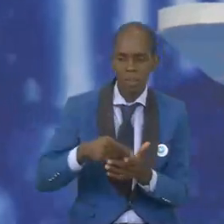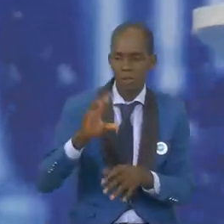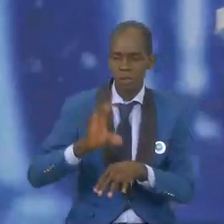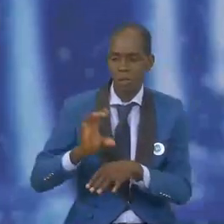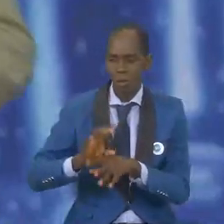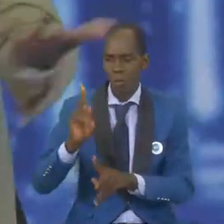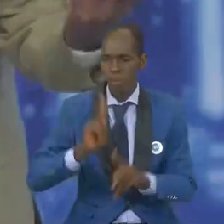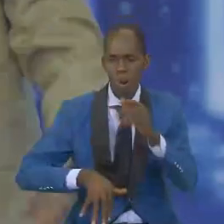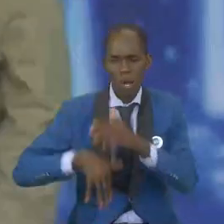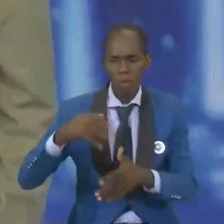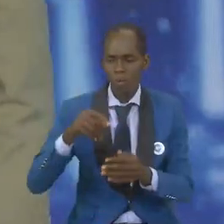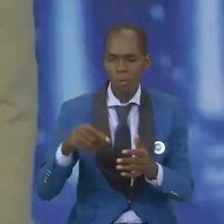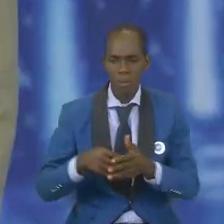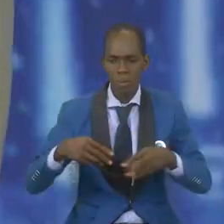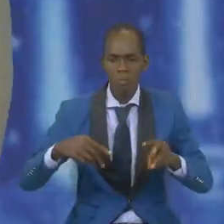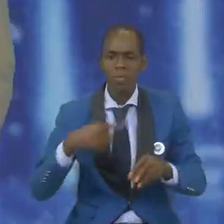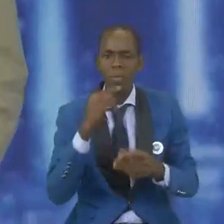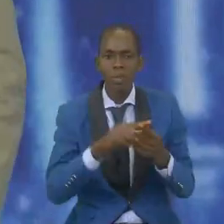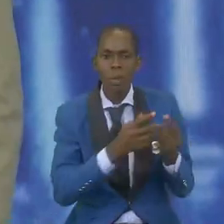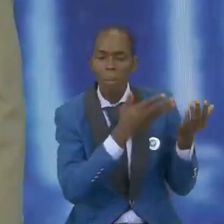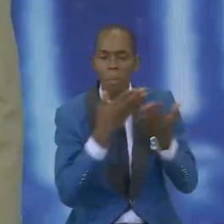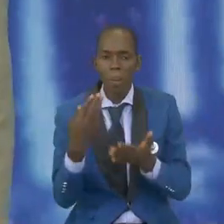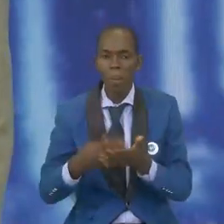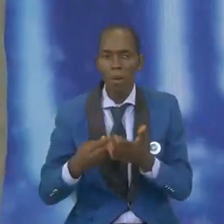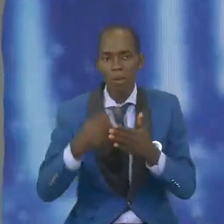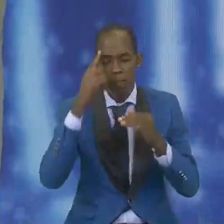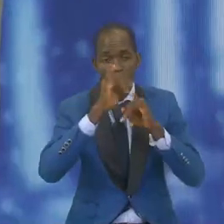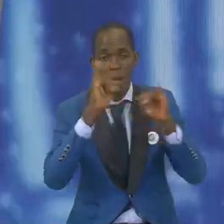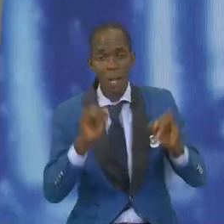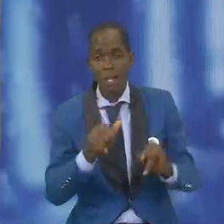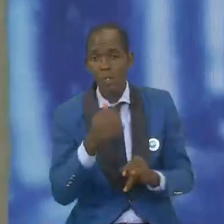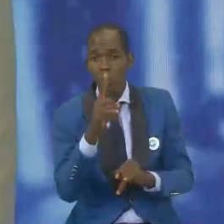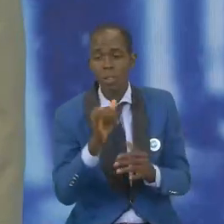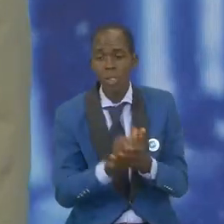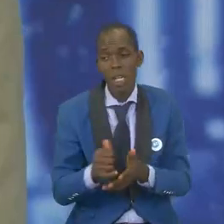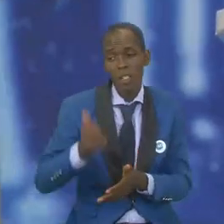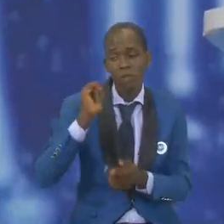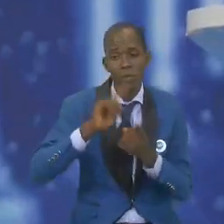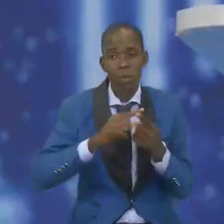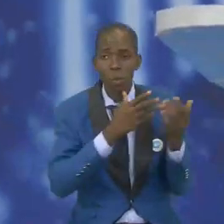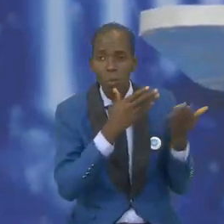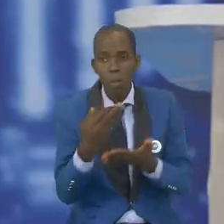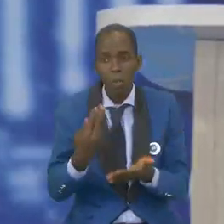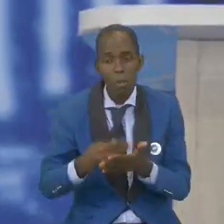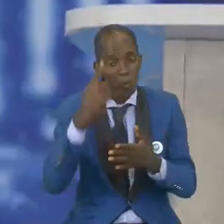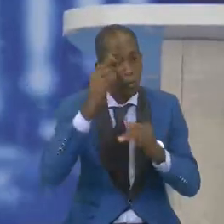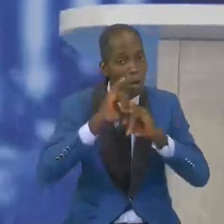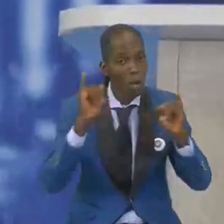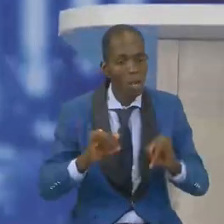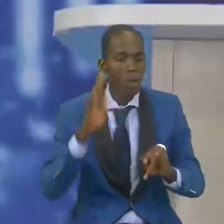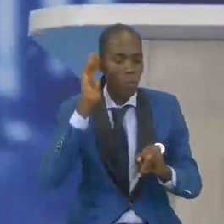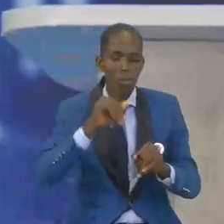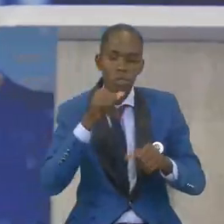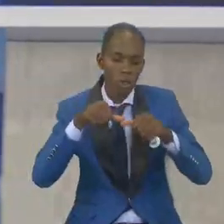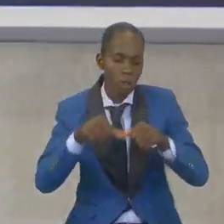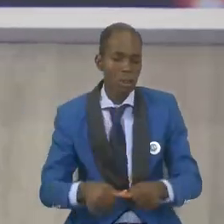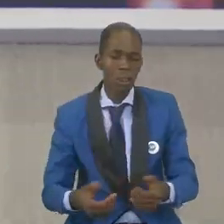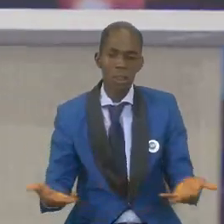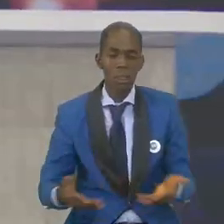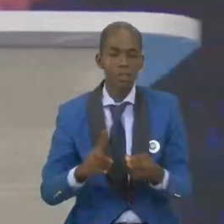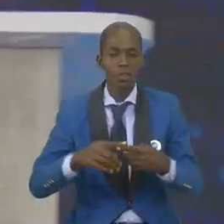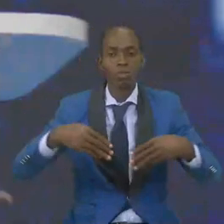il y a une seule manière de chasser les membres de la vie profonde de ce marché-là. Dites-leur d'amener de l'argent pour les idoles. Quiconque ne contribue pas l'argent